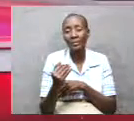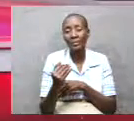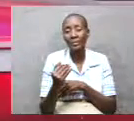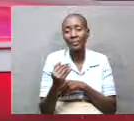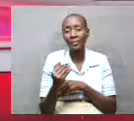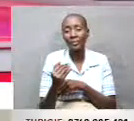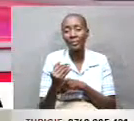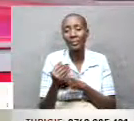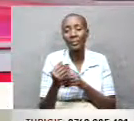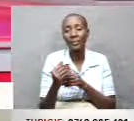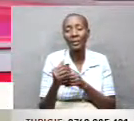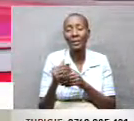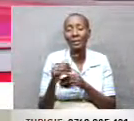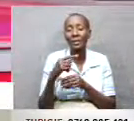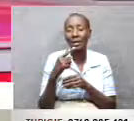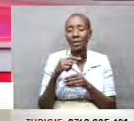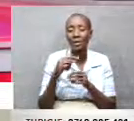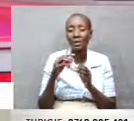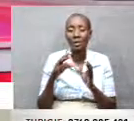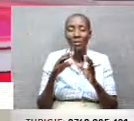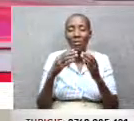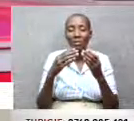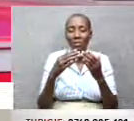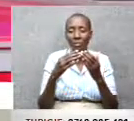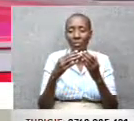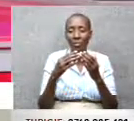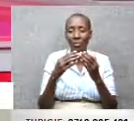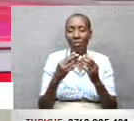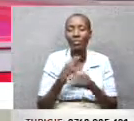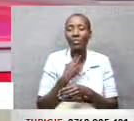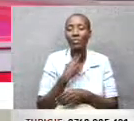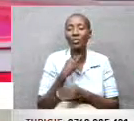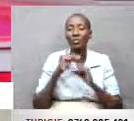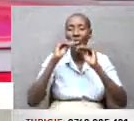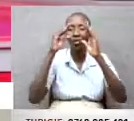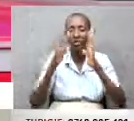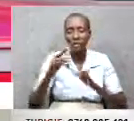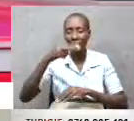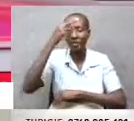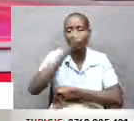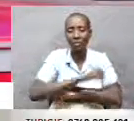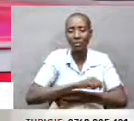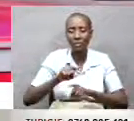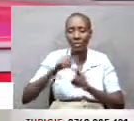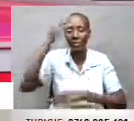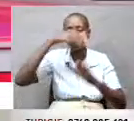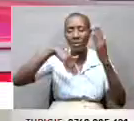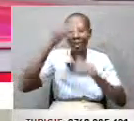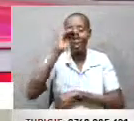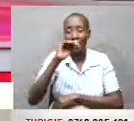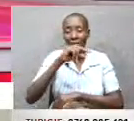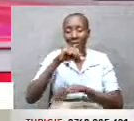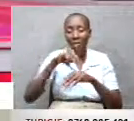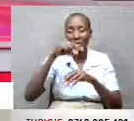Na mkwingineko mtazamaji ni kwamba chama cha walimu wa shule za upili na vyuo kimeomba serikali ya kitaifa kuhakikisha